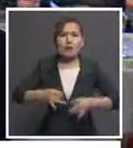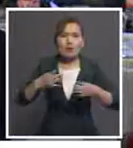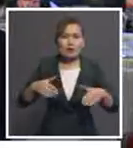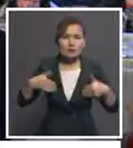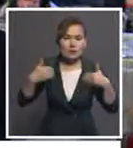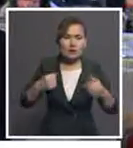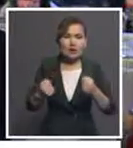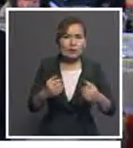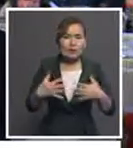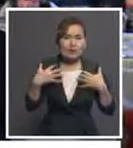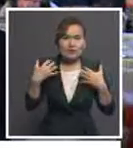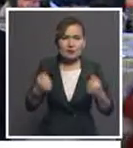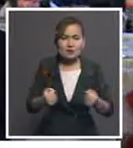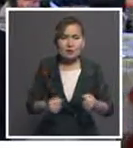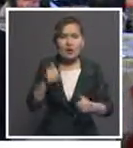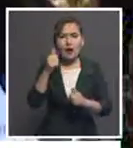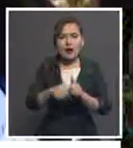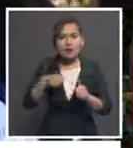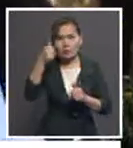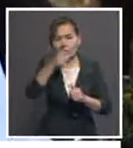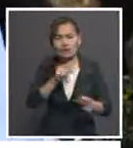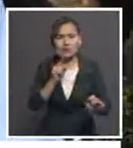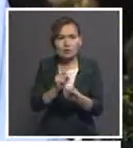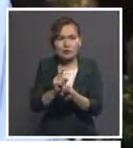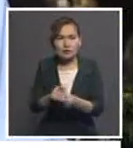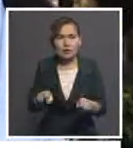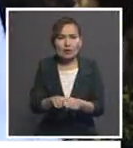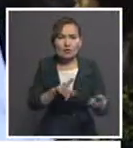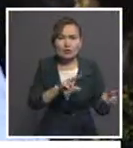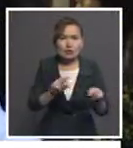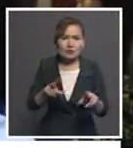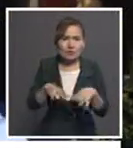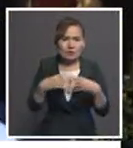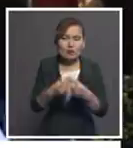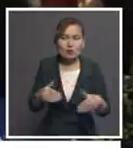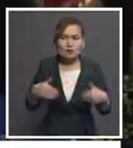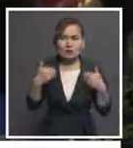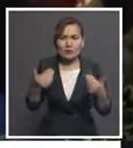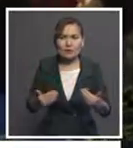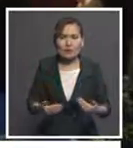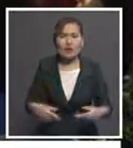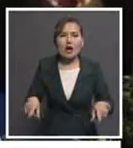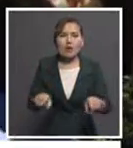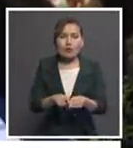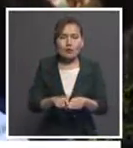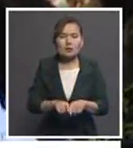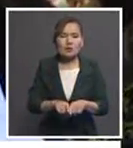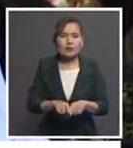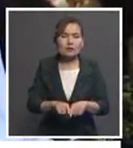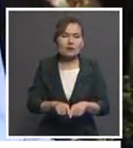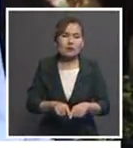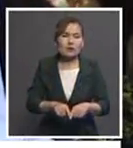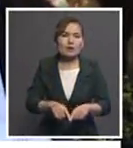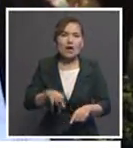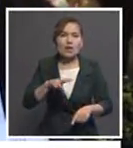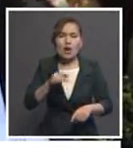аман болыңдар, жылдан жылға Құдай сендерді жеткізе берсін. Наурыздарың да құтты болсын, әр заман Құдай осындай наурызға жеткізе берсін,